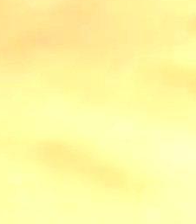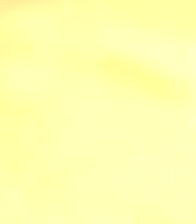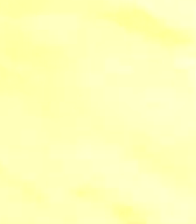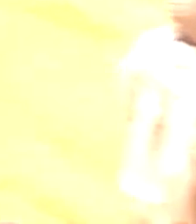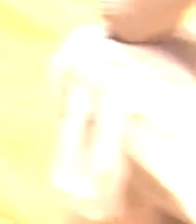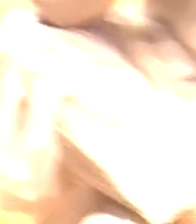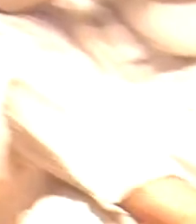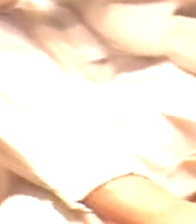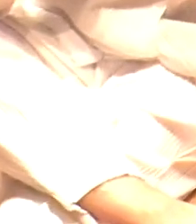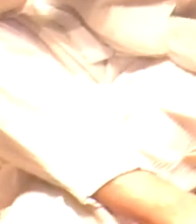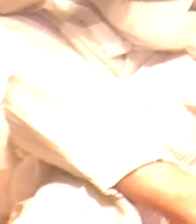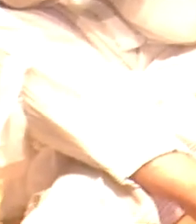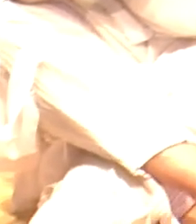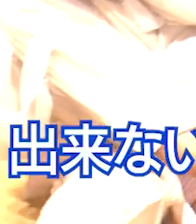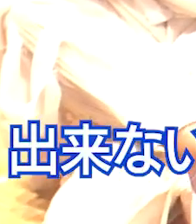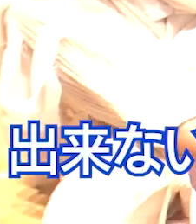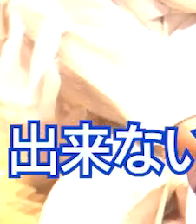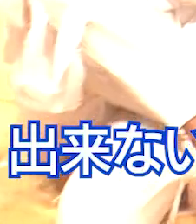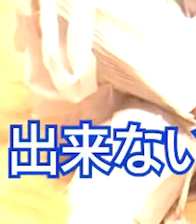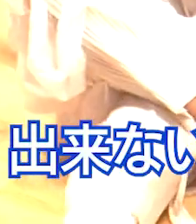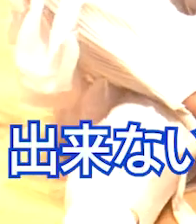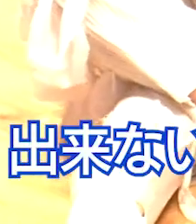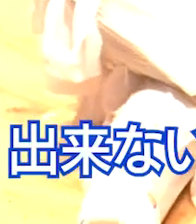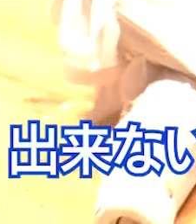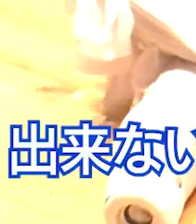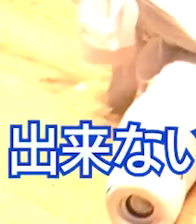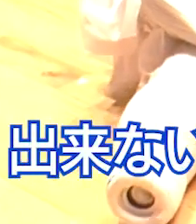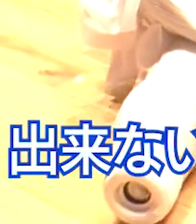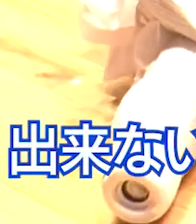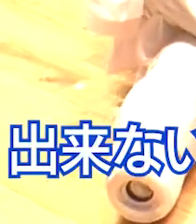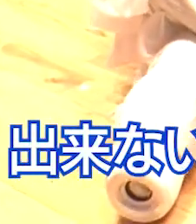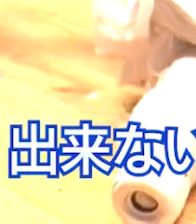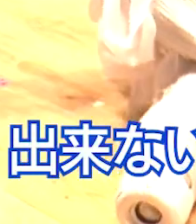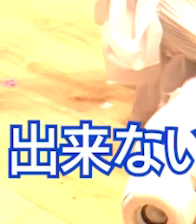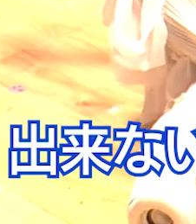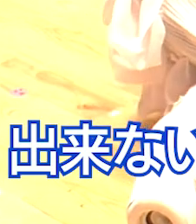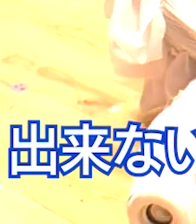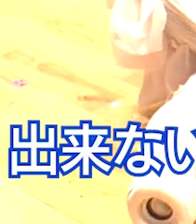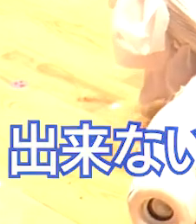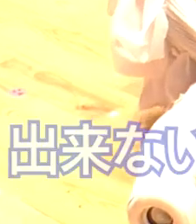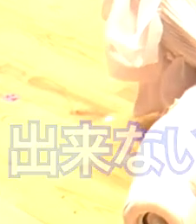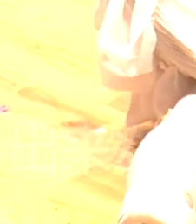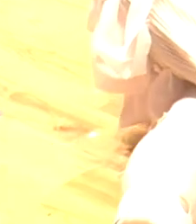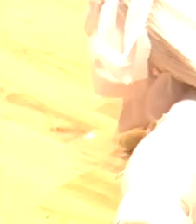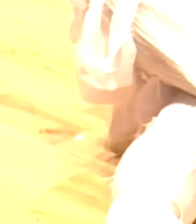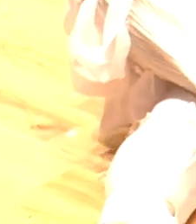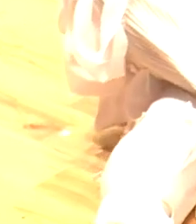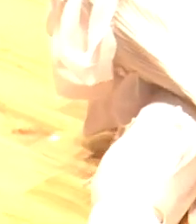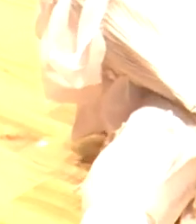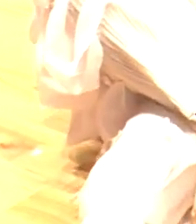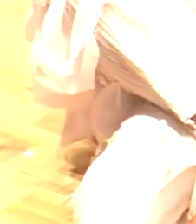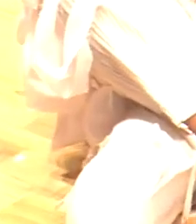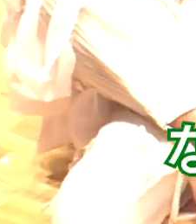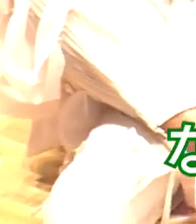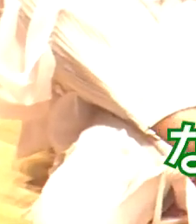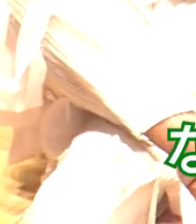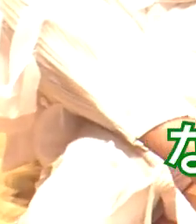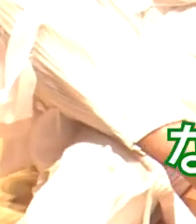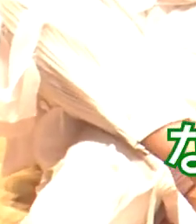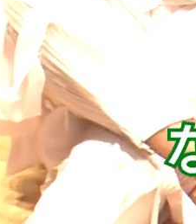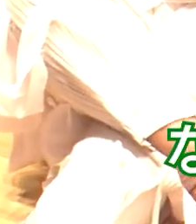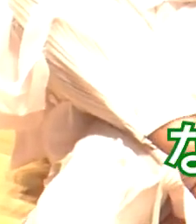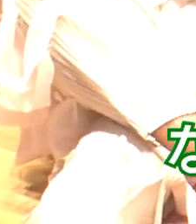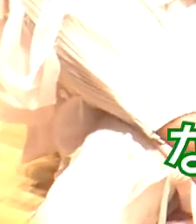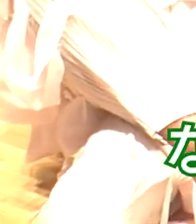さんが主人公だとあれはできない頭以外に俺があったらそうそう協力指差しながらねなので